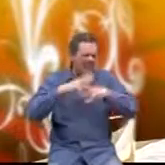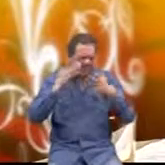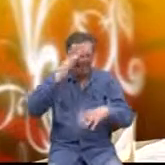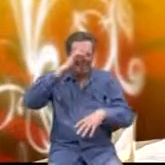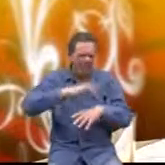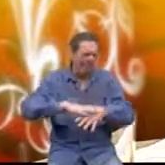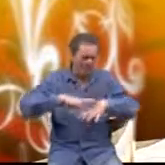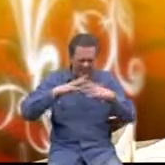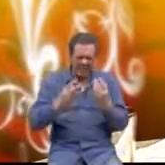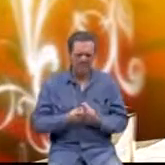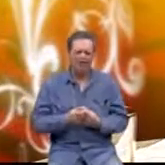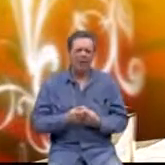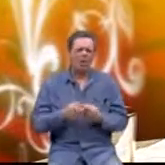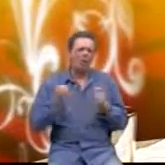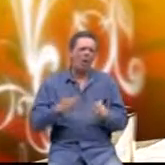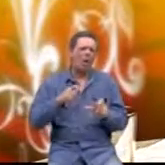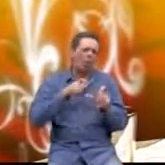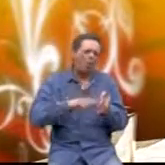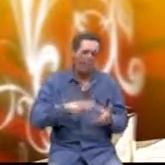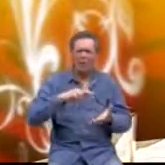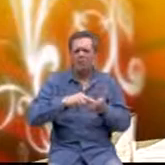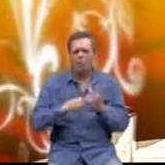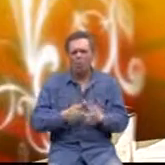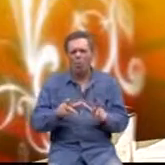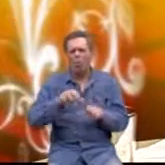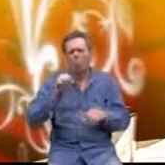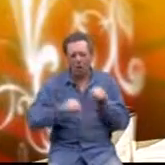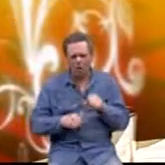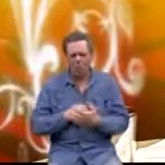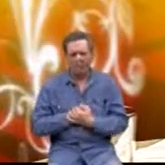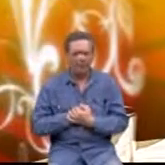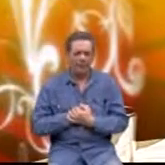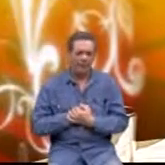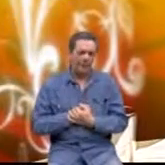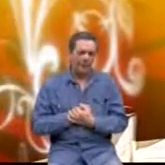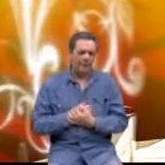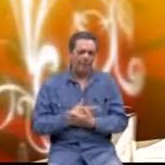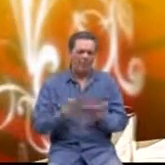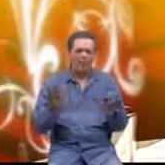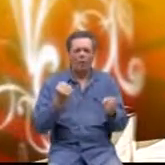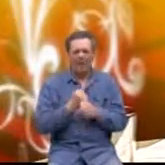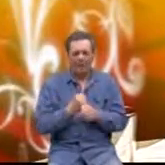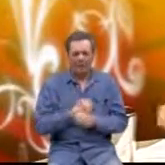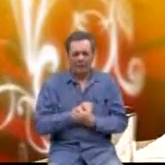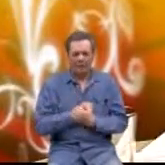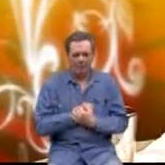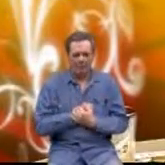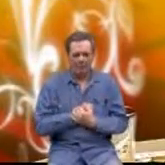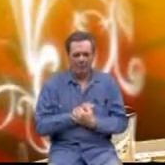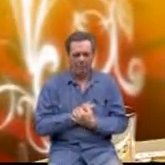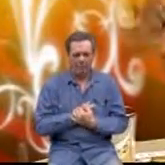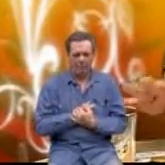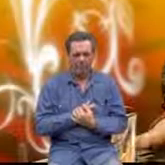i socijalno uključivanje i problemi u ponašanju. Sve to vi radite u svojim radionicama. To je